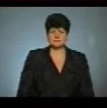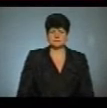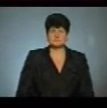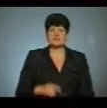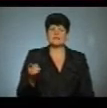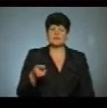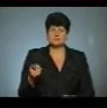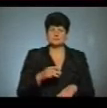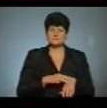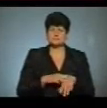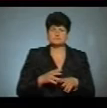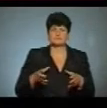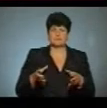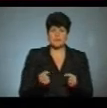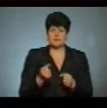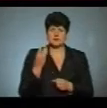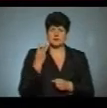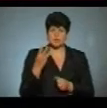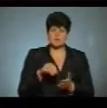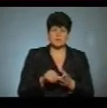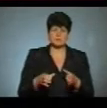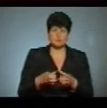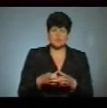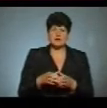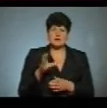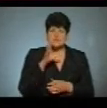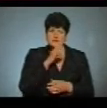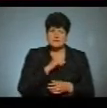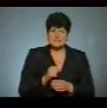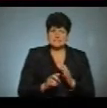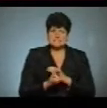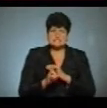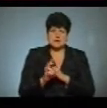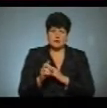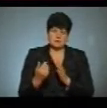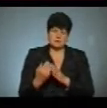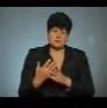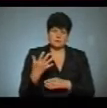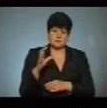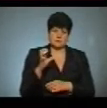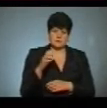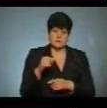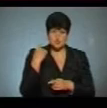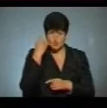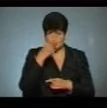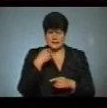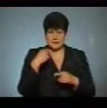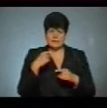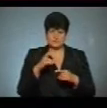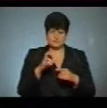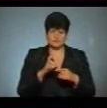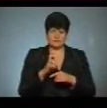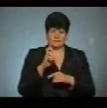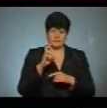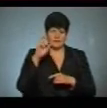Тернопільські оперативники затримали трьох членів угрупування, які викрали з церков майже 500 ікон. Спецоперацію провели в Одесі, про